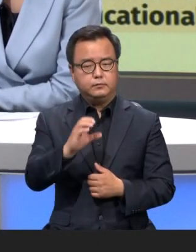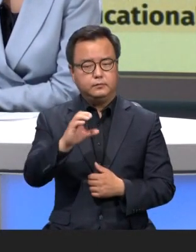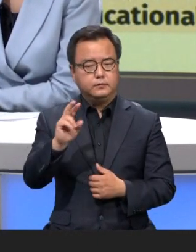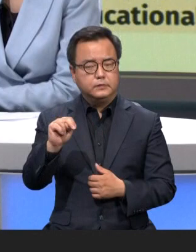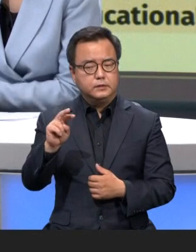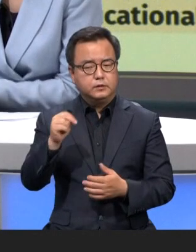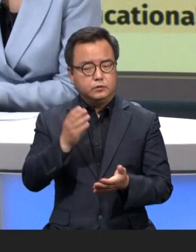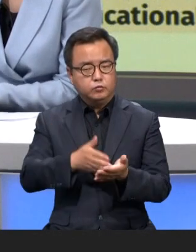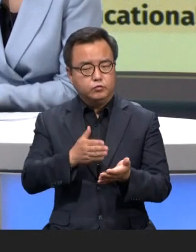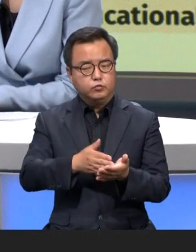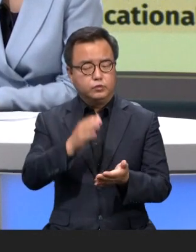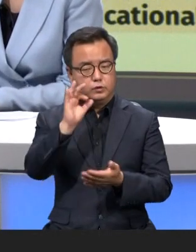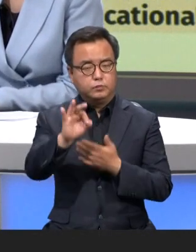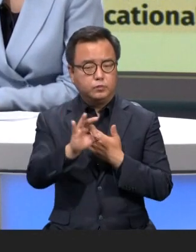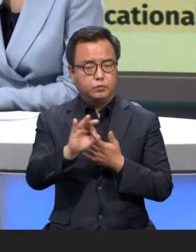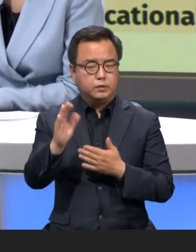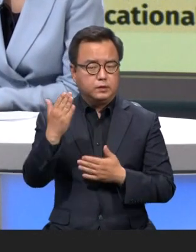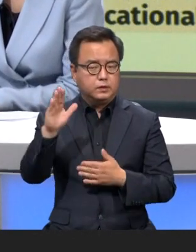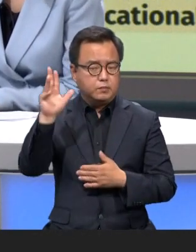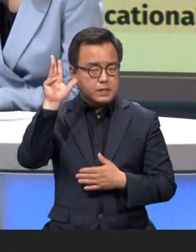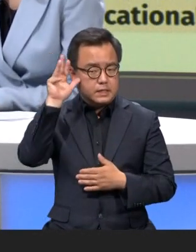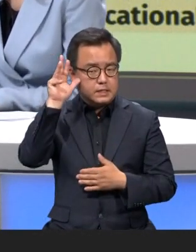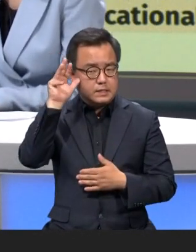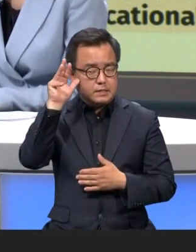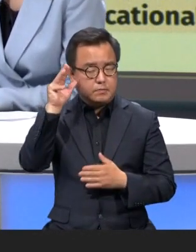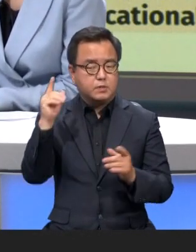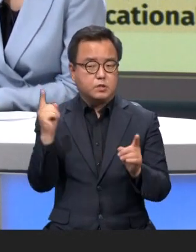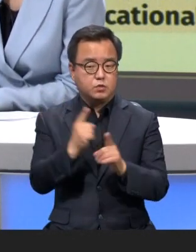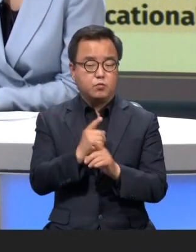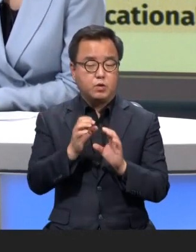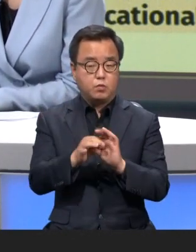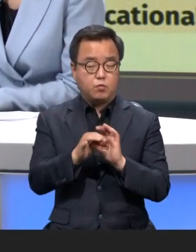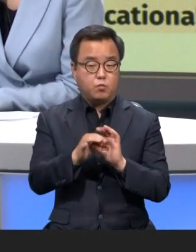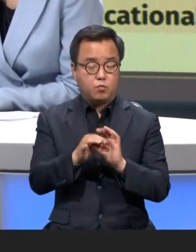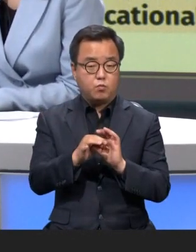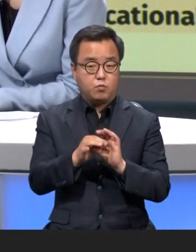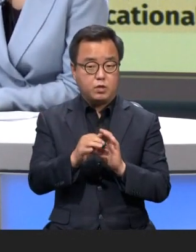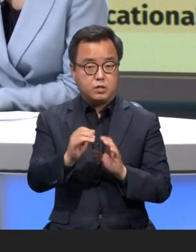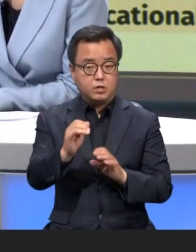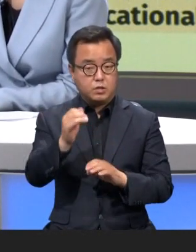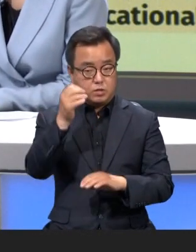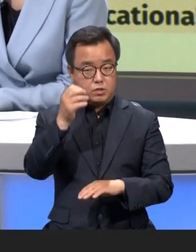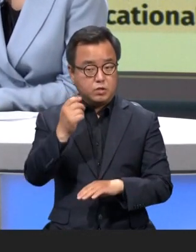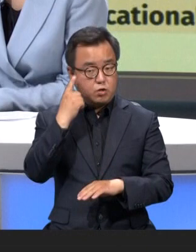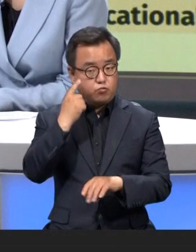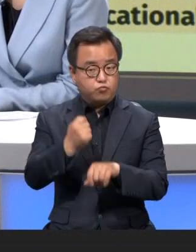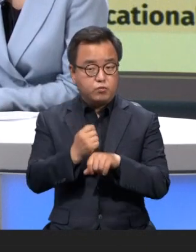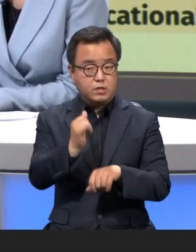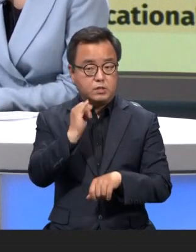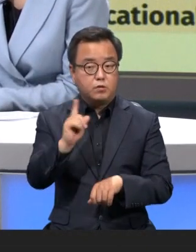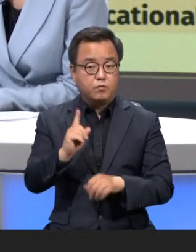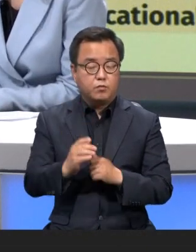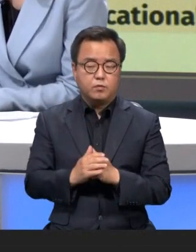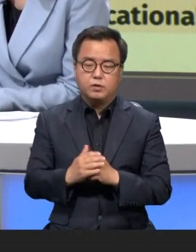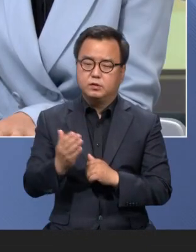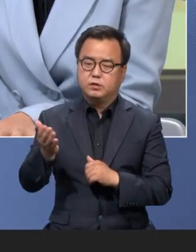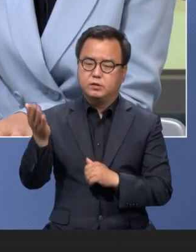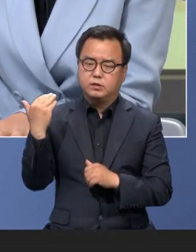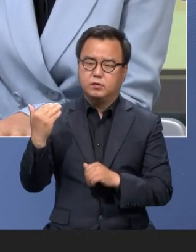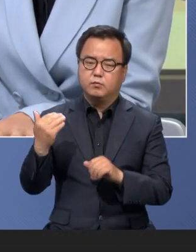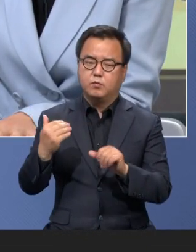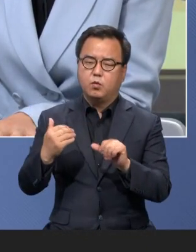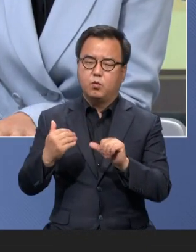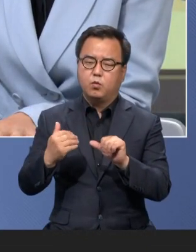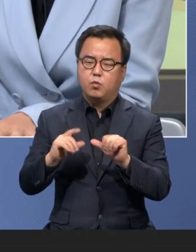보면 최근 치매 치료와 관련한 또 흥미로운 연구결과가 있어요 깊어 주식 좀 네 그렇습니다 cnn 은 지난 5일 한 연구진의